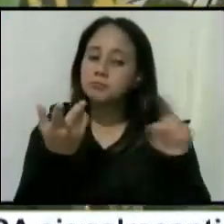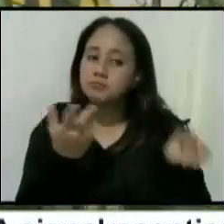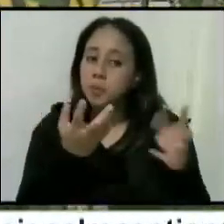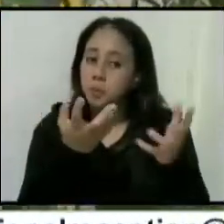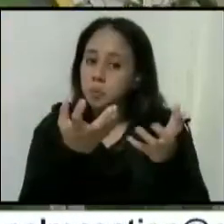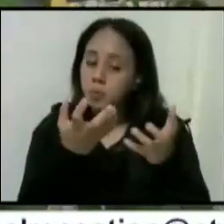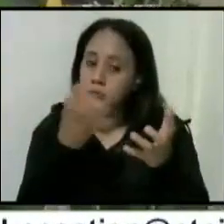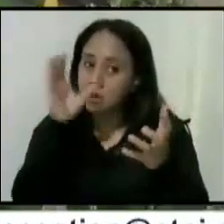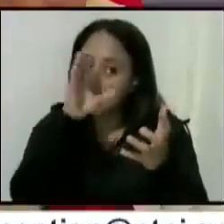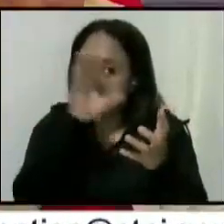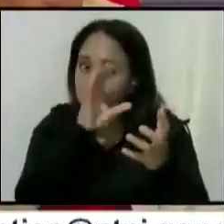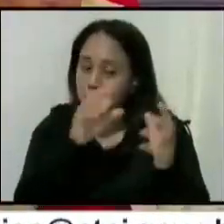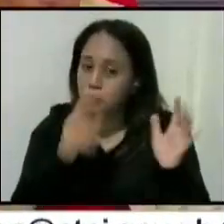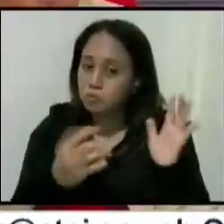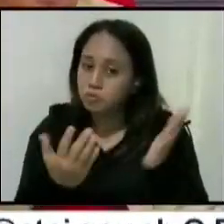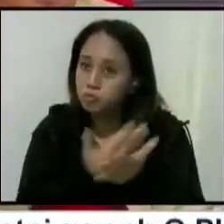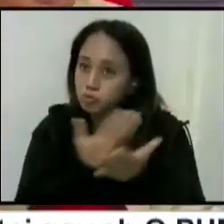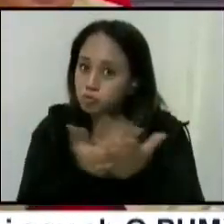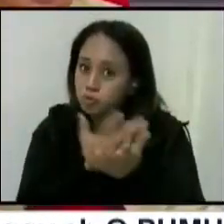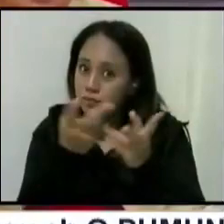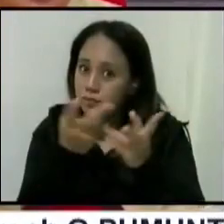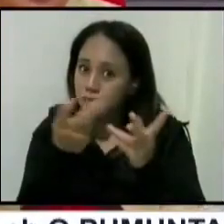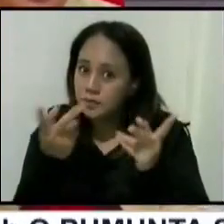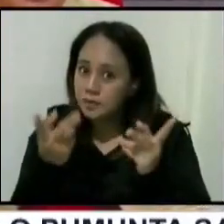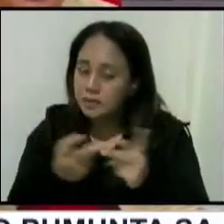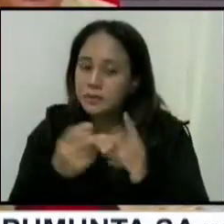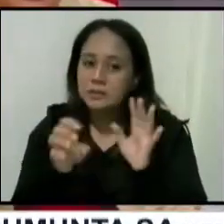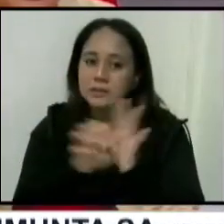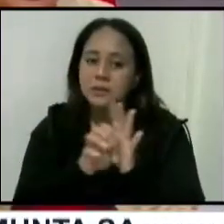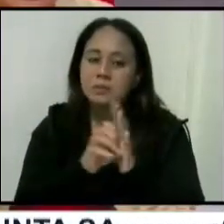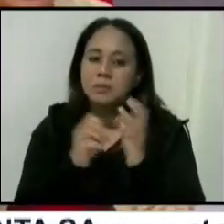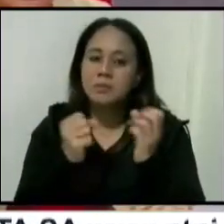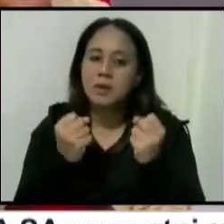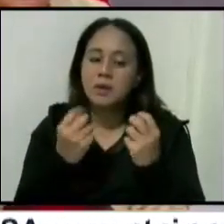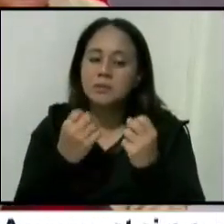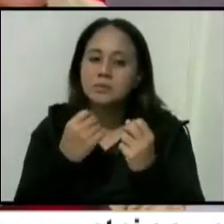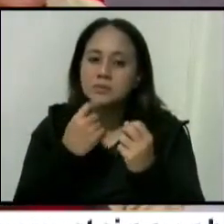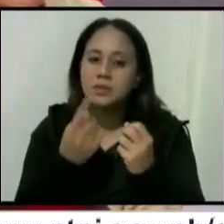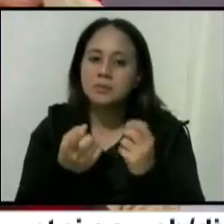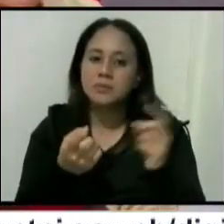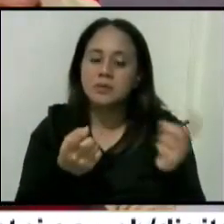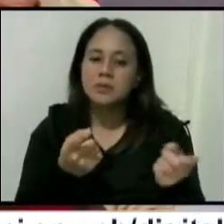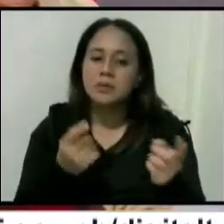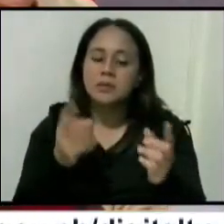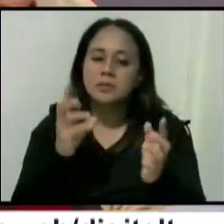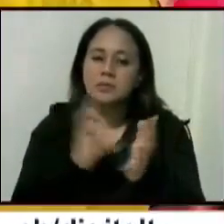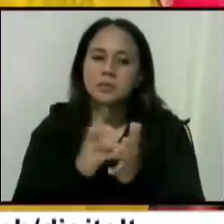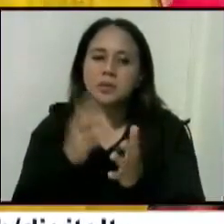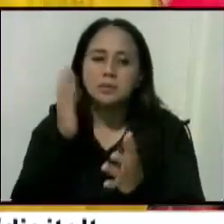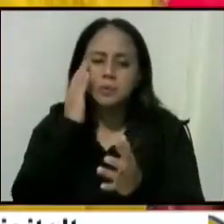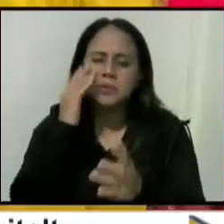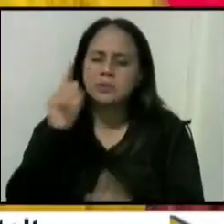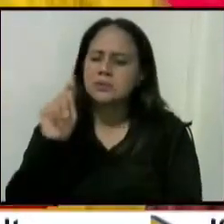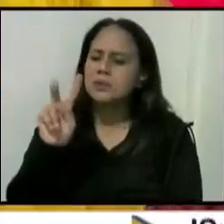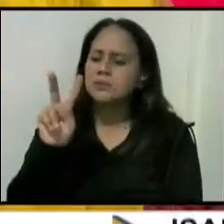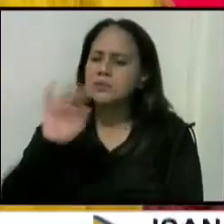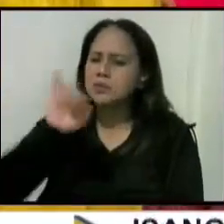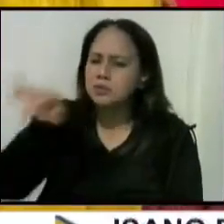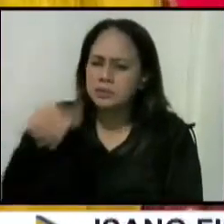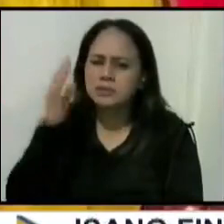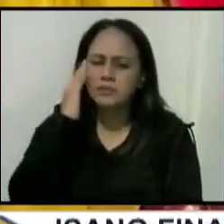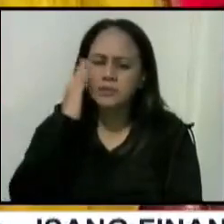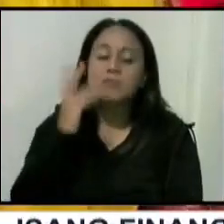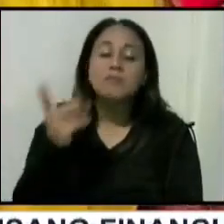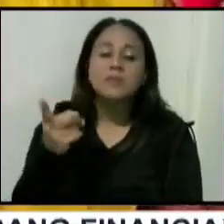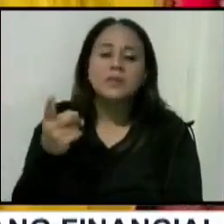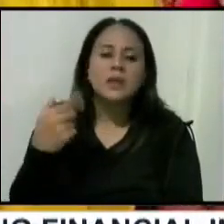ng bagong tahanan. Katulad ng mandato ng pamahalaan, kilala na kasi sina Tito, Vic and Joey sa pagtulong sa ating